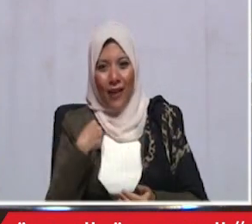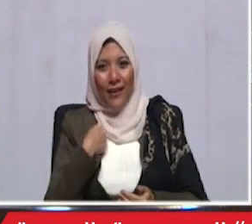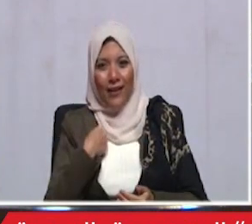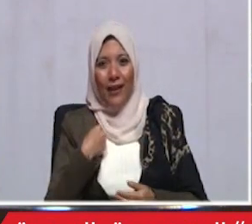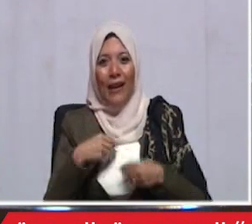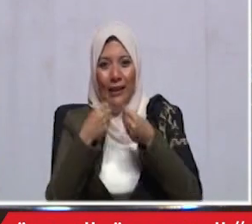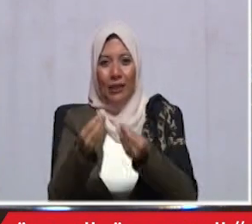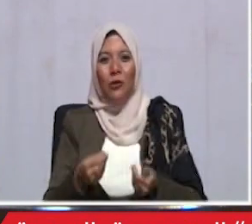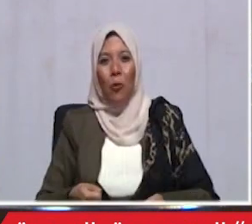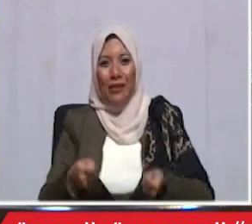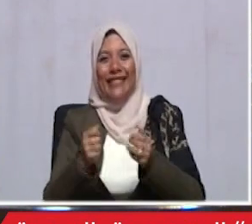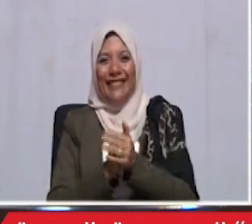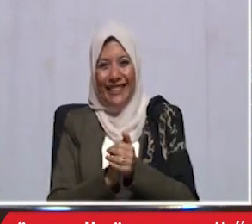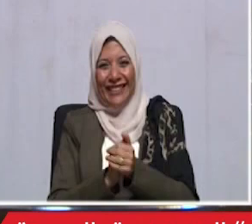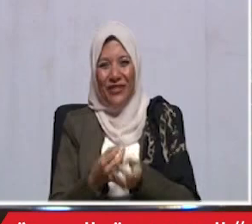حضرتك يا رب